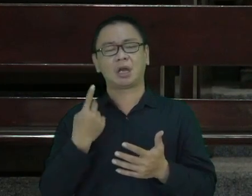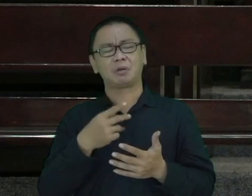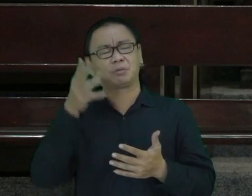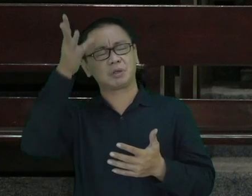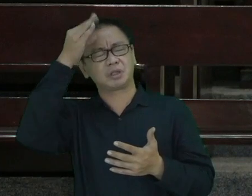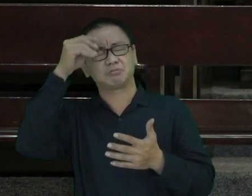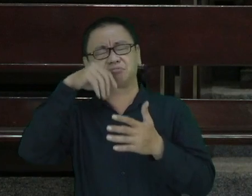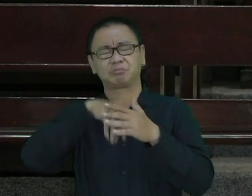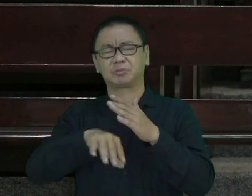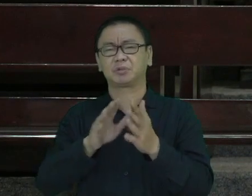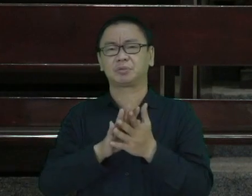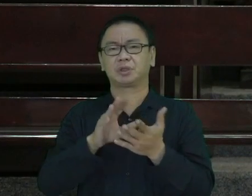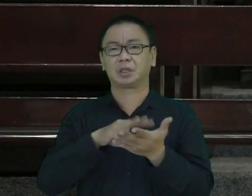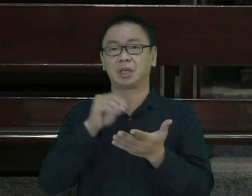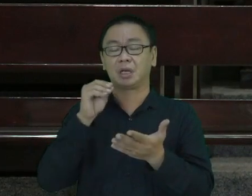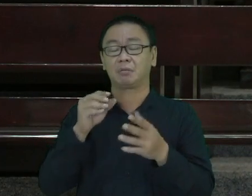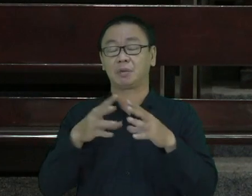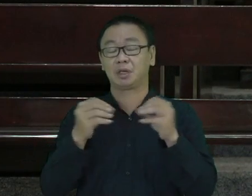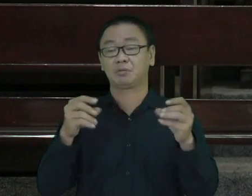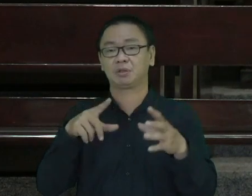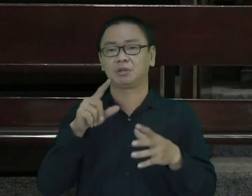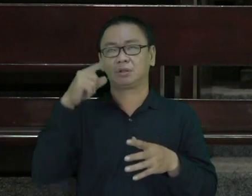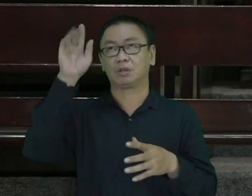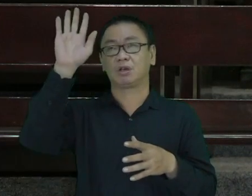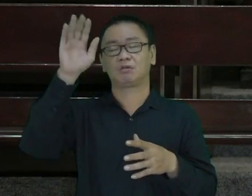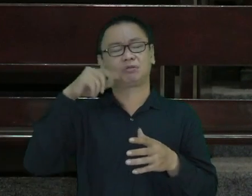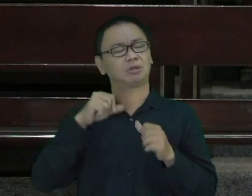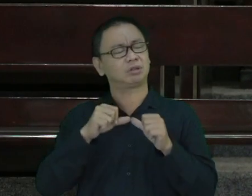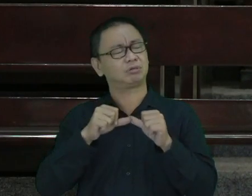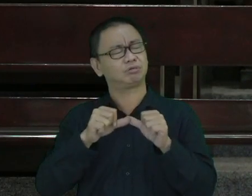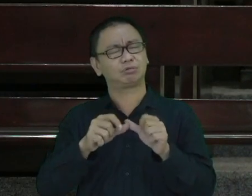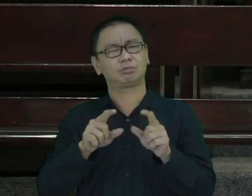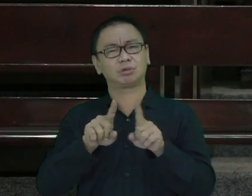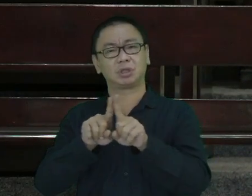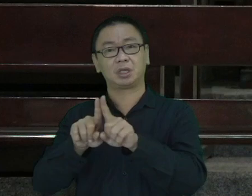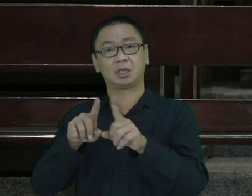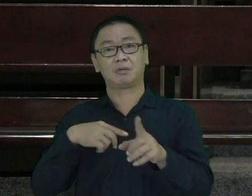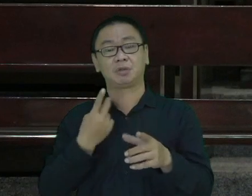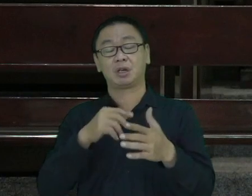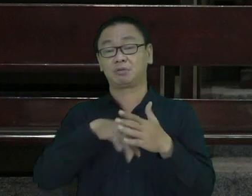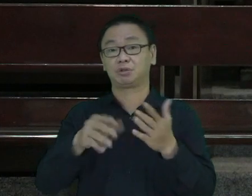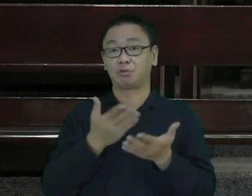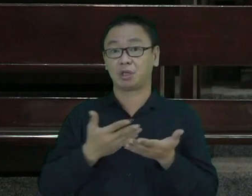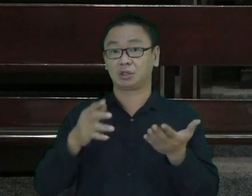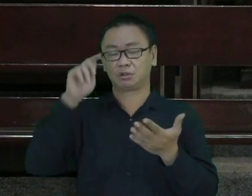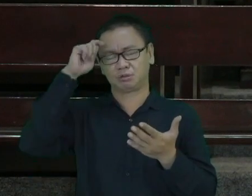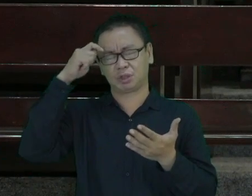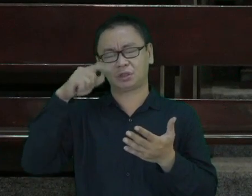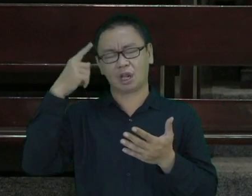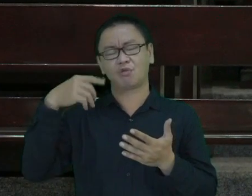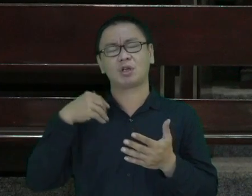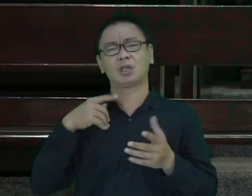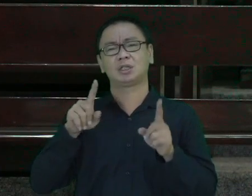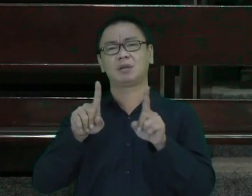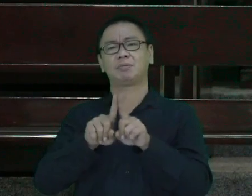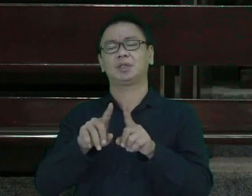tapi Engkau tetap menyertai kami, bahkan di dalam situasi-situasi sulit pun, Engkau ada di samping kami.